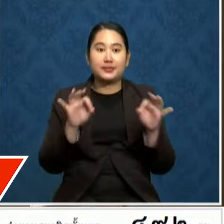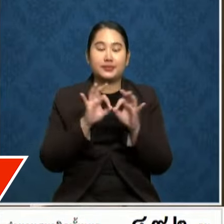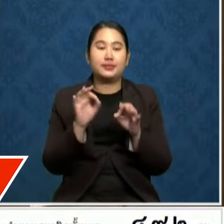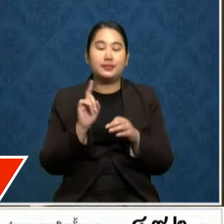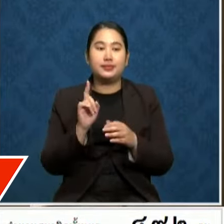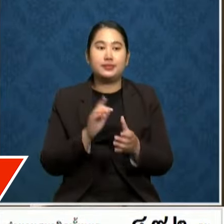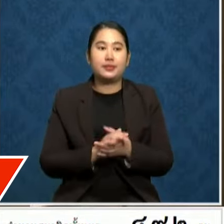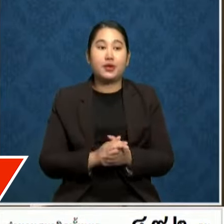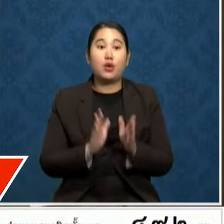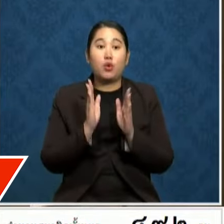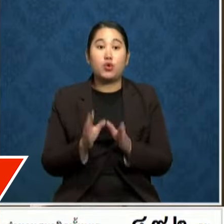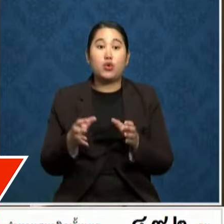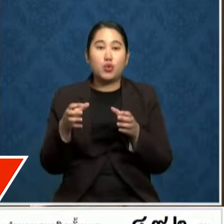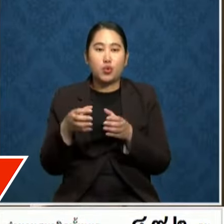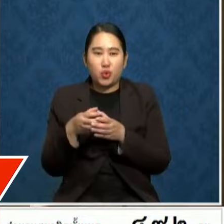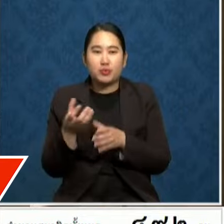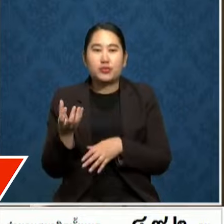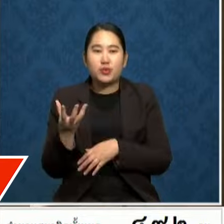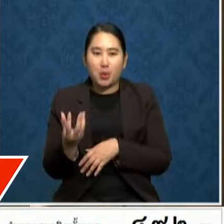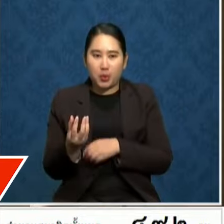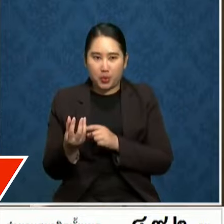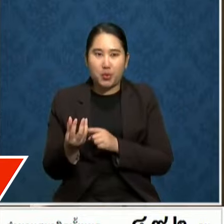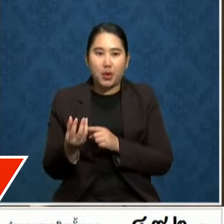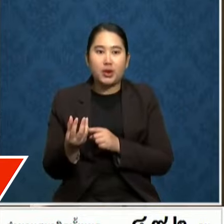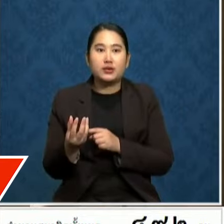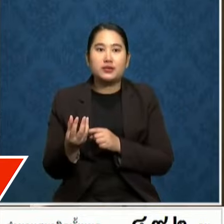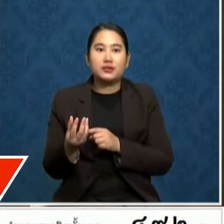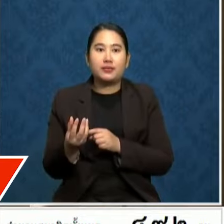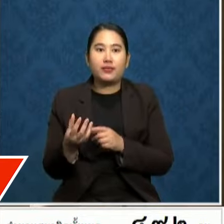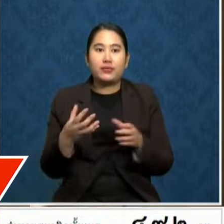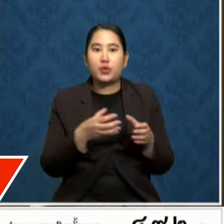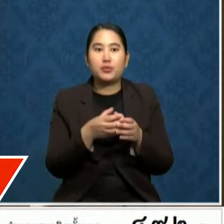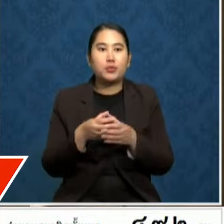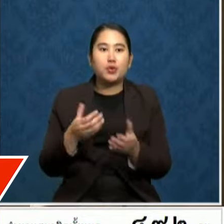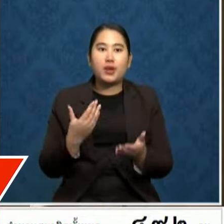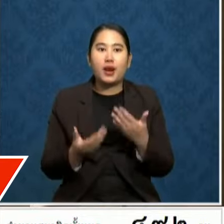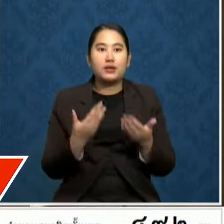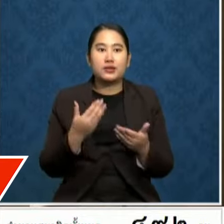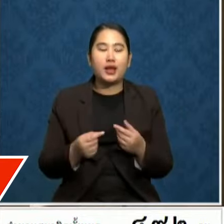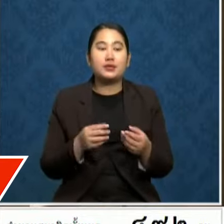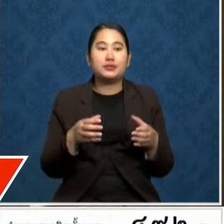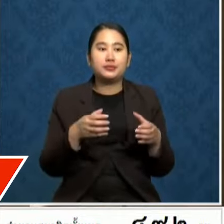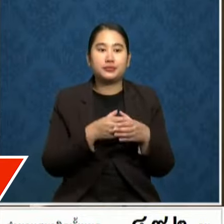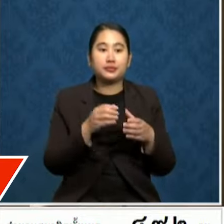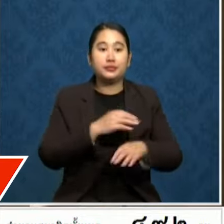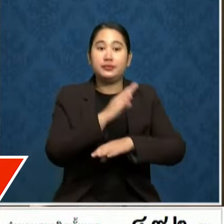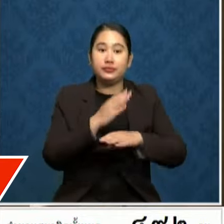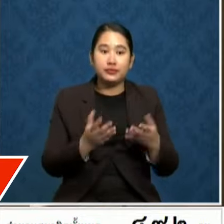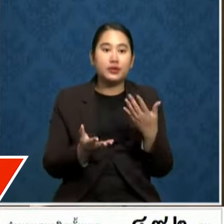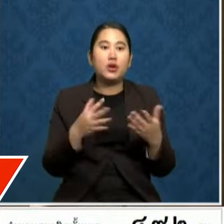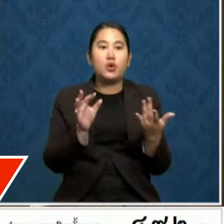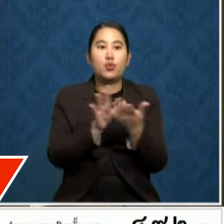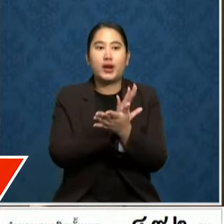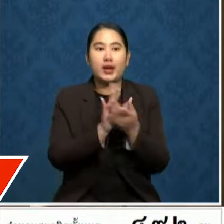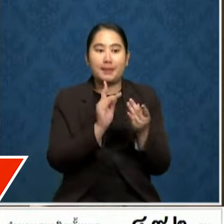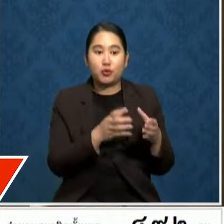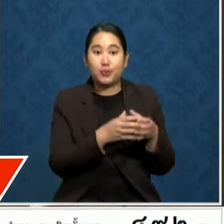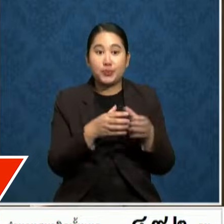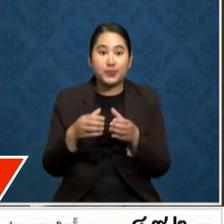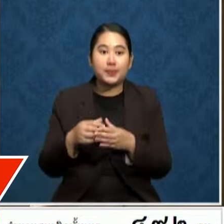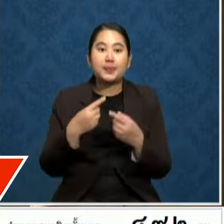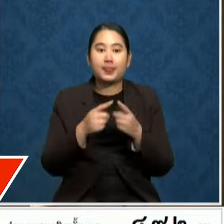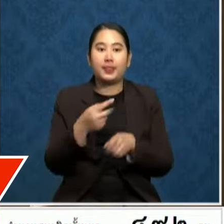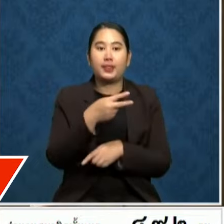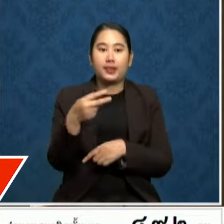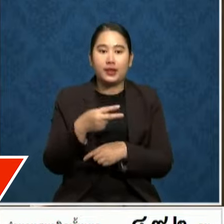คือคนส่วนน้อยค่ะท่านหรือ minorityนะฮะไม่ว่าจะเป็นชาติพันธุ์ชนเผ่าพื้นเมืองนะฮะที่มีวัฒนธรรมที่แตกต่างภาษาที่